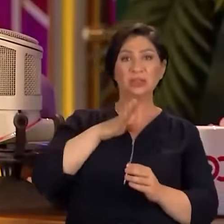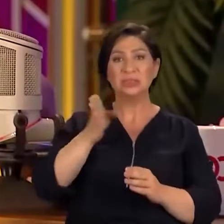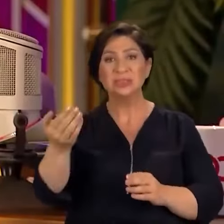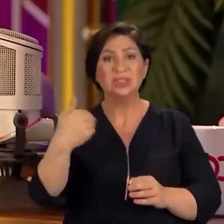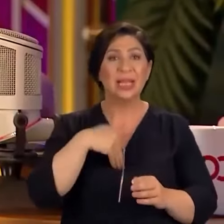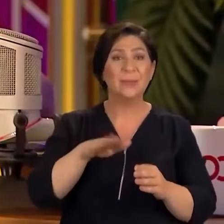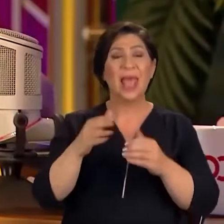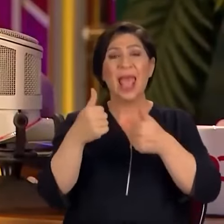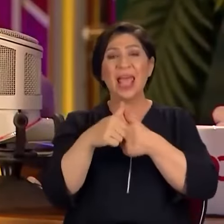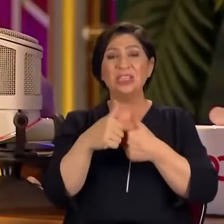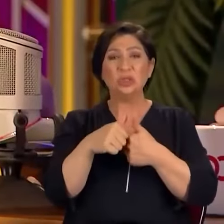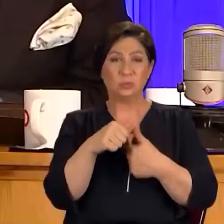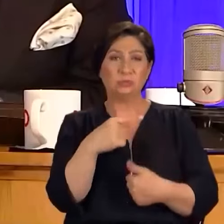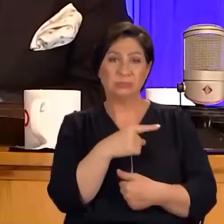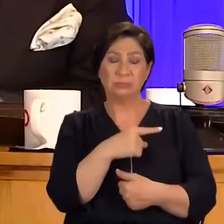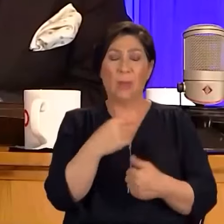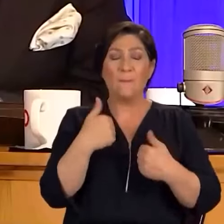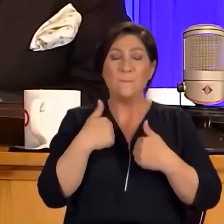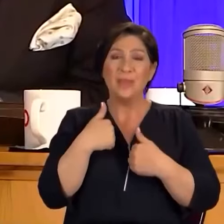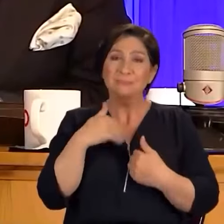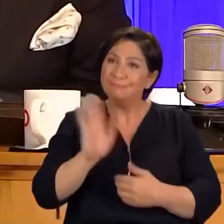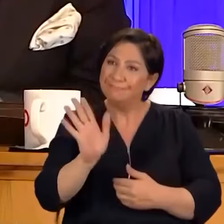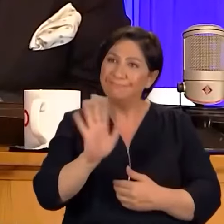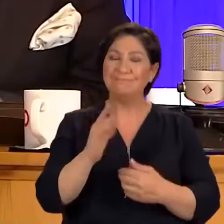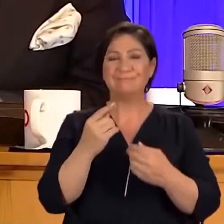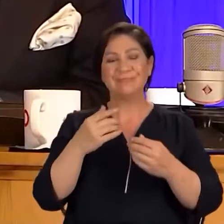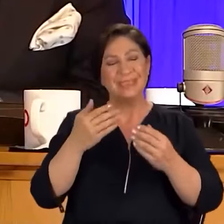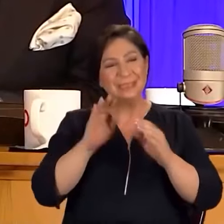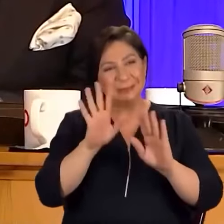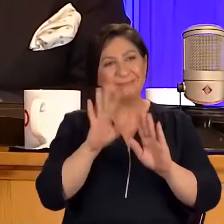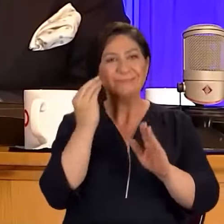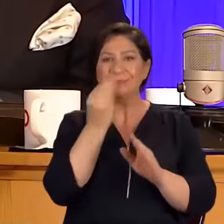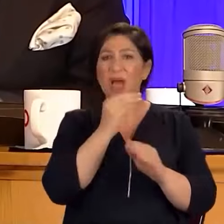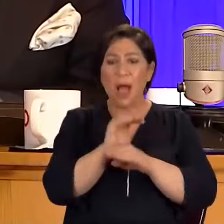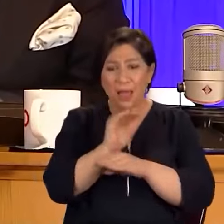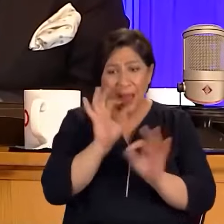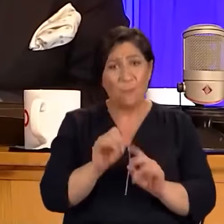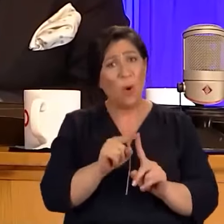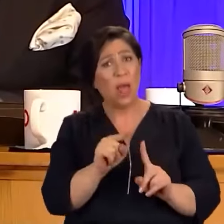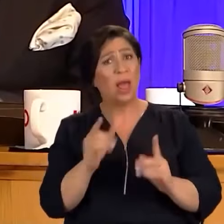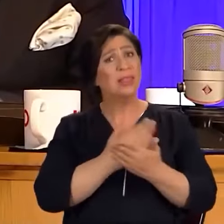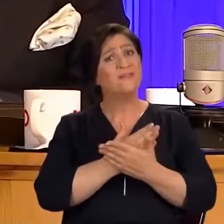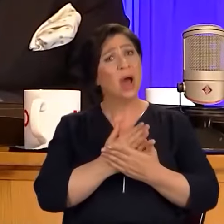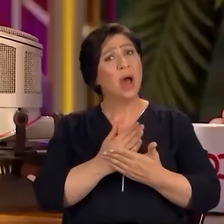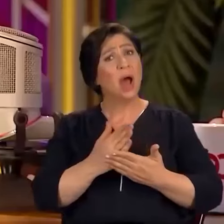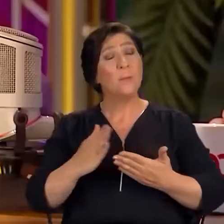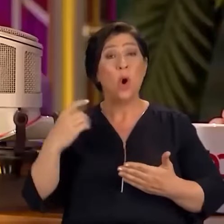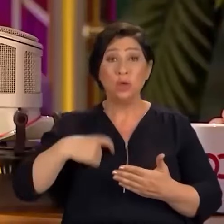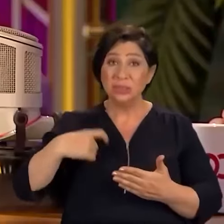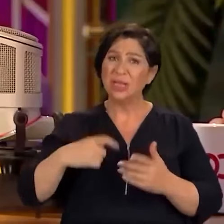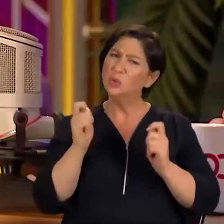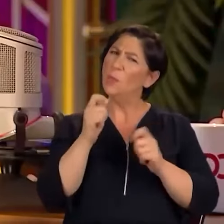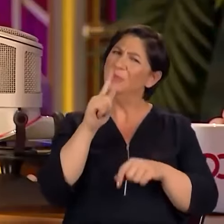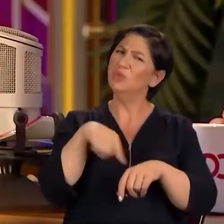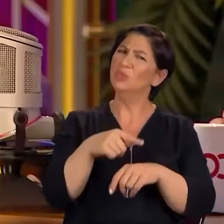gelişlerimde eşim beni yolcu ediyor. Ve tüm hayat böyle geçtiği için çok özel ve zor bir